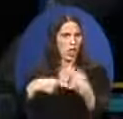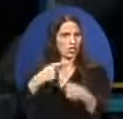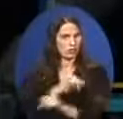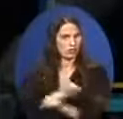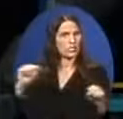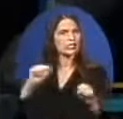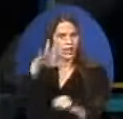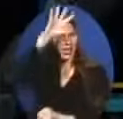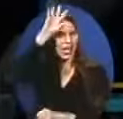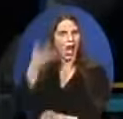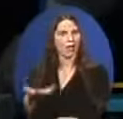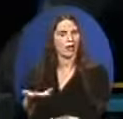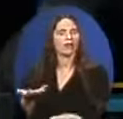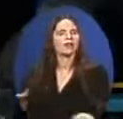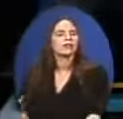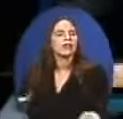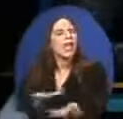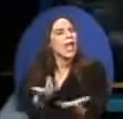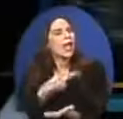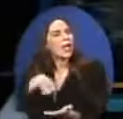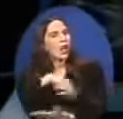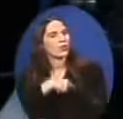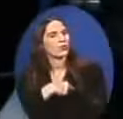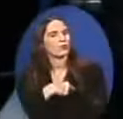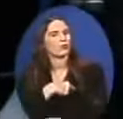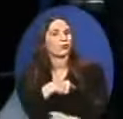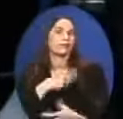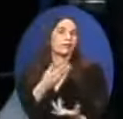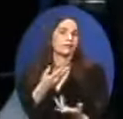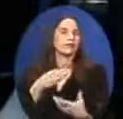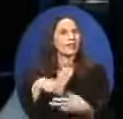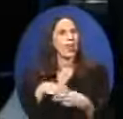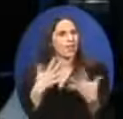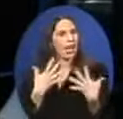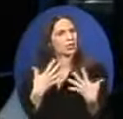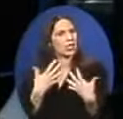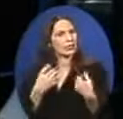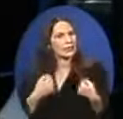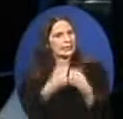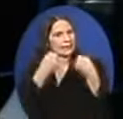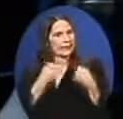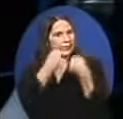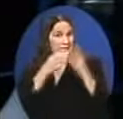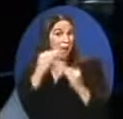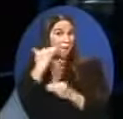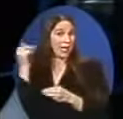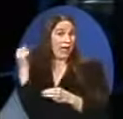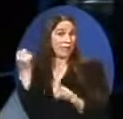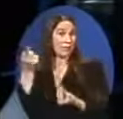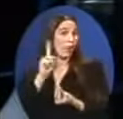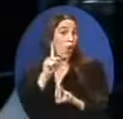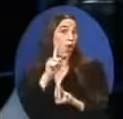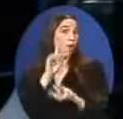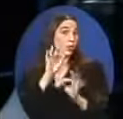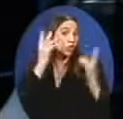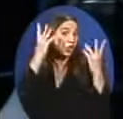לפצצה. איך אנחנו, בתוך אווירה של חיכוך עם האמריקאים, לאו דווקא הסכמה,